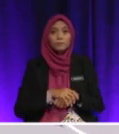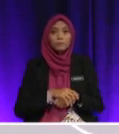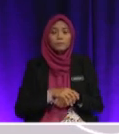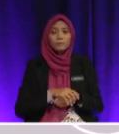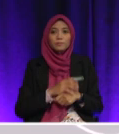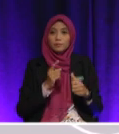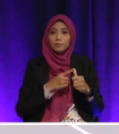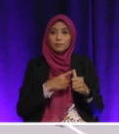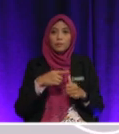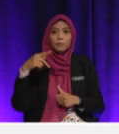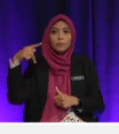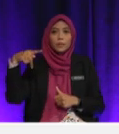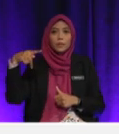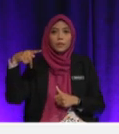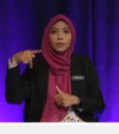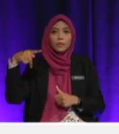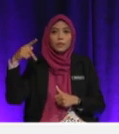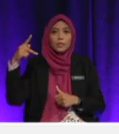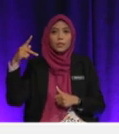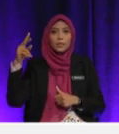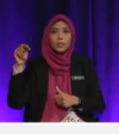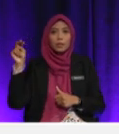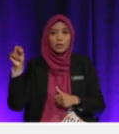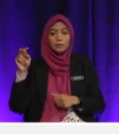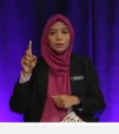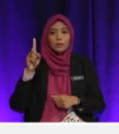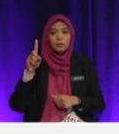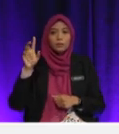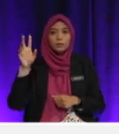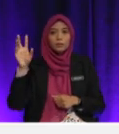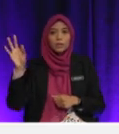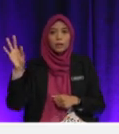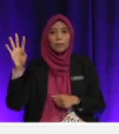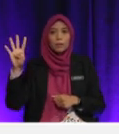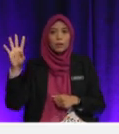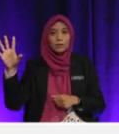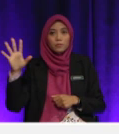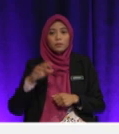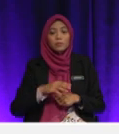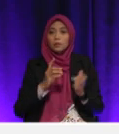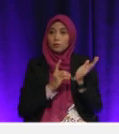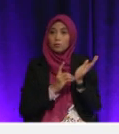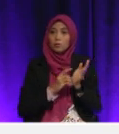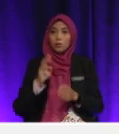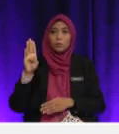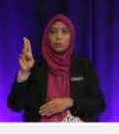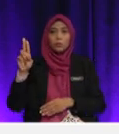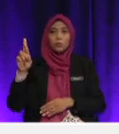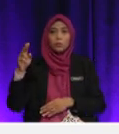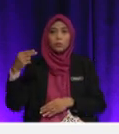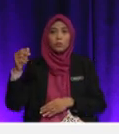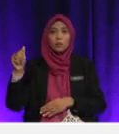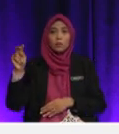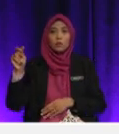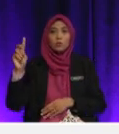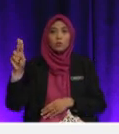Melayu di tubuhkan pada Oktober 1945 pemimpin dia dokter Burhanuddin Al Helmi Ishak